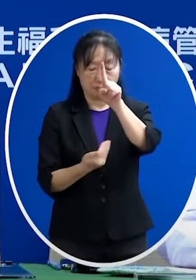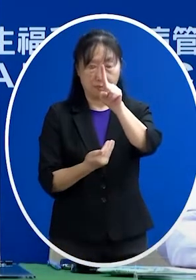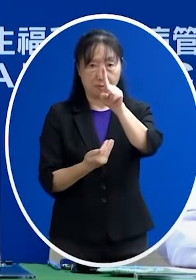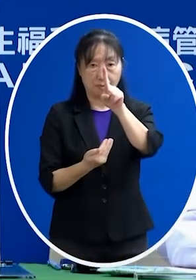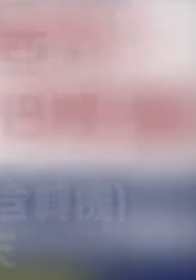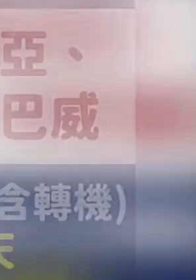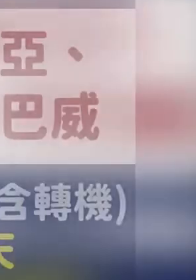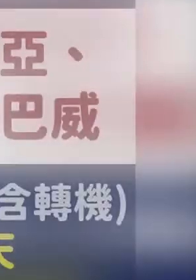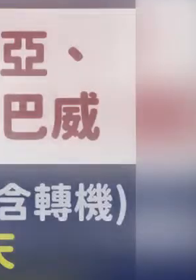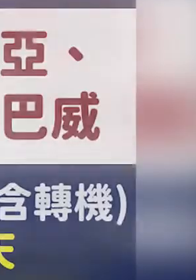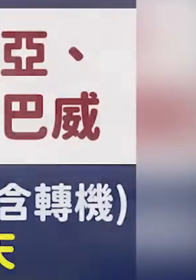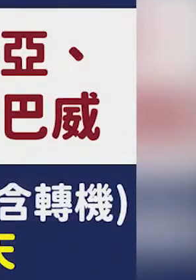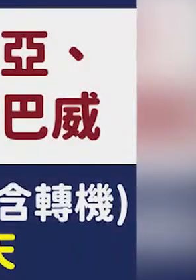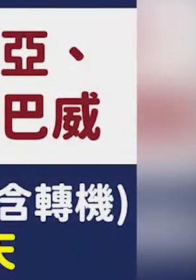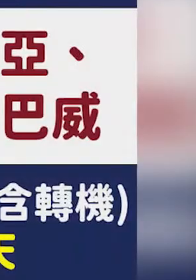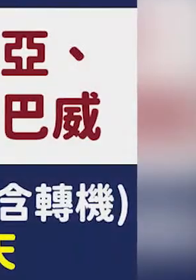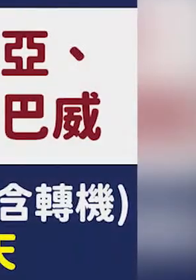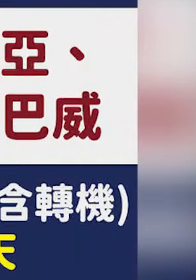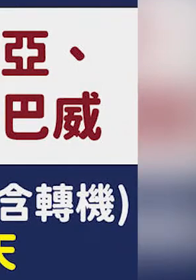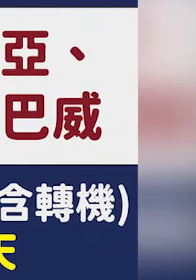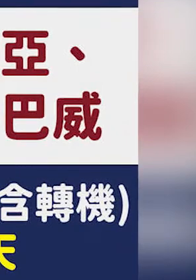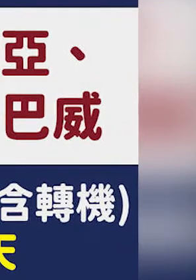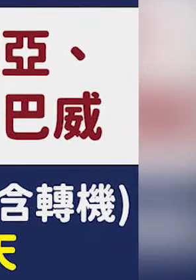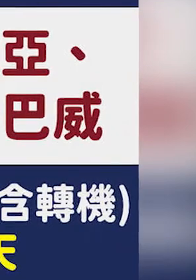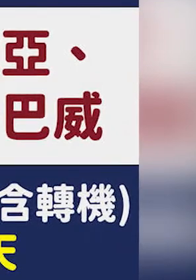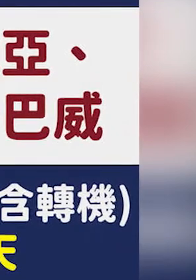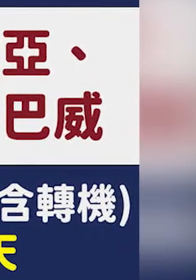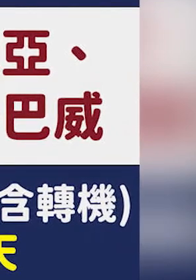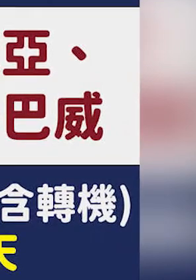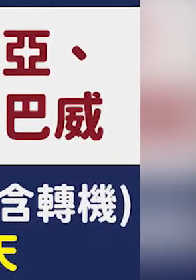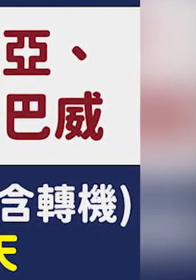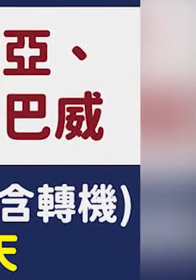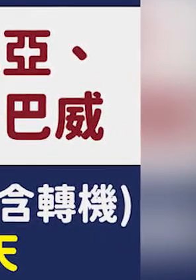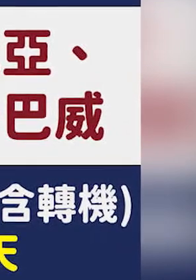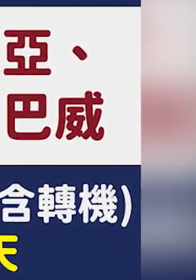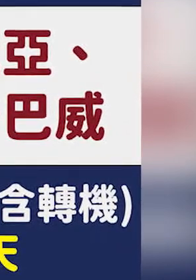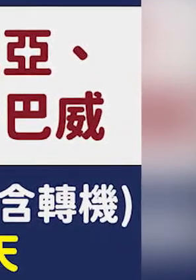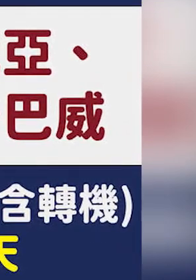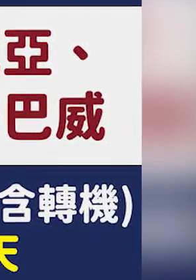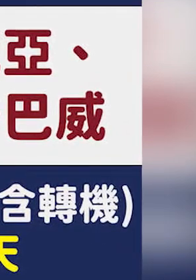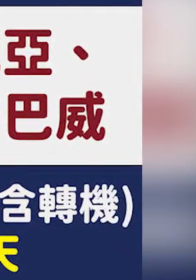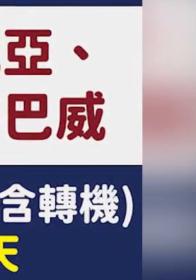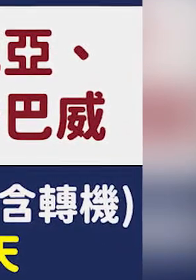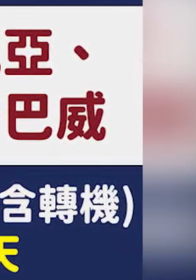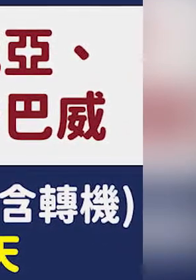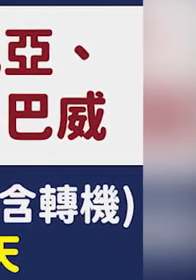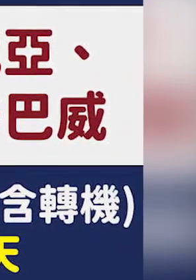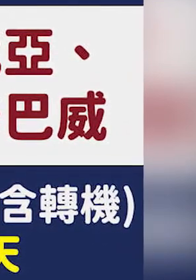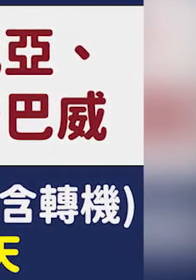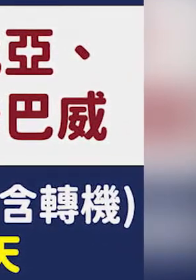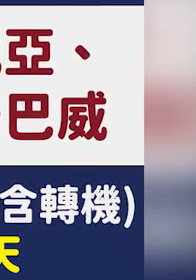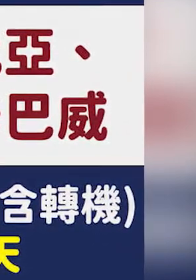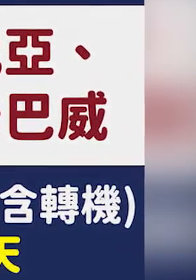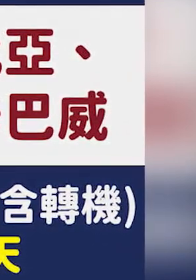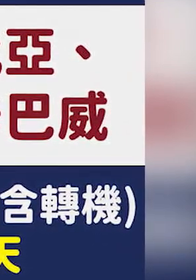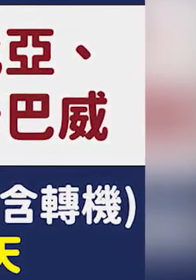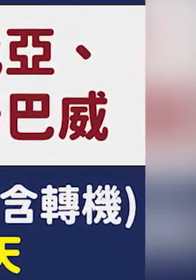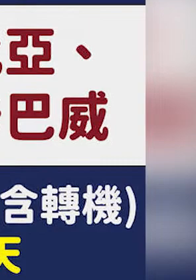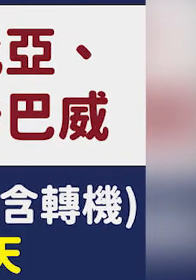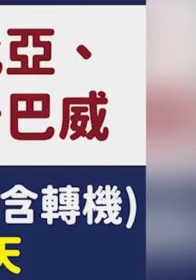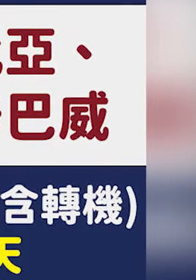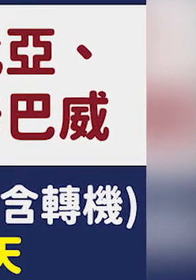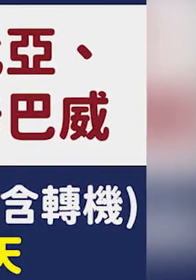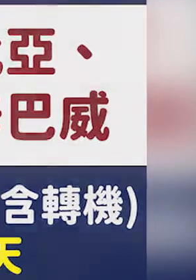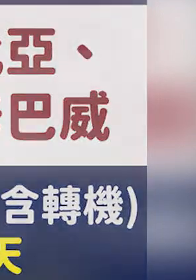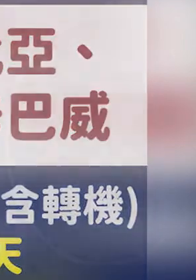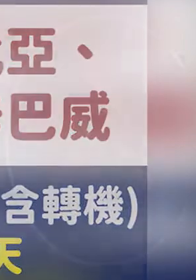11月29号0时起，将下面这个南非、博扎纳、纳米比亚、赖索托、斯